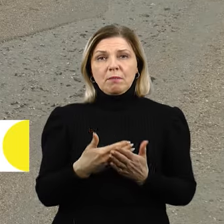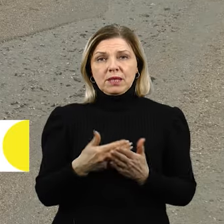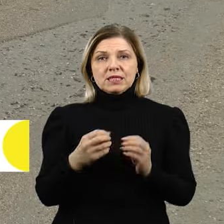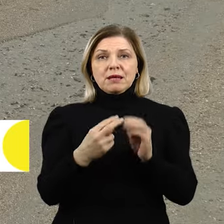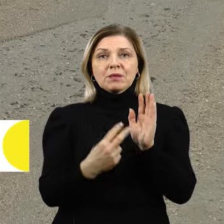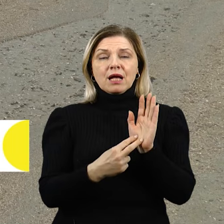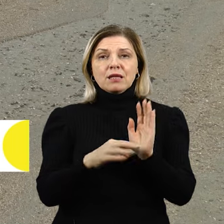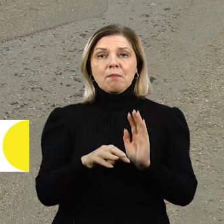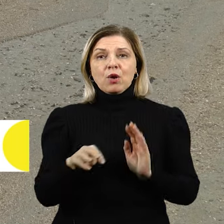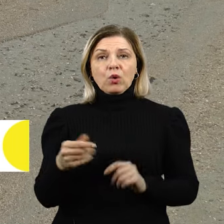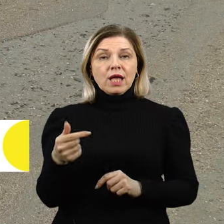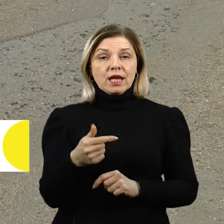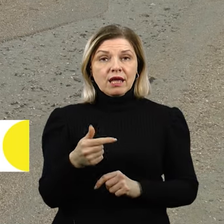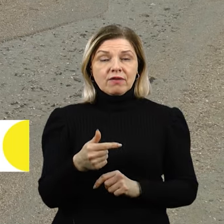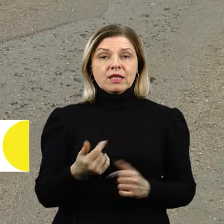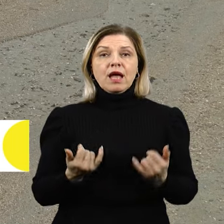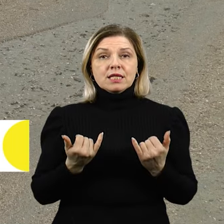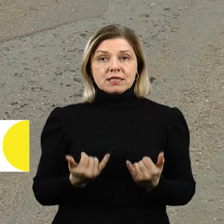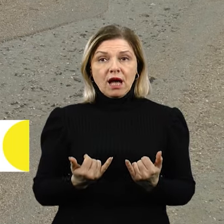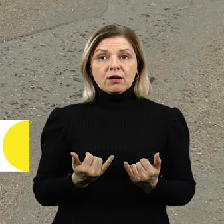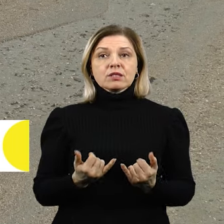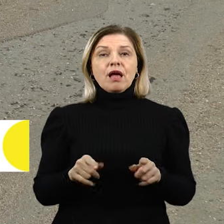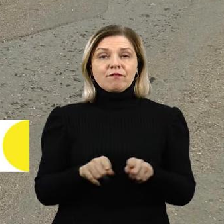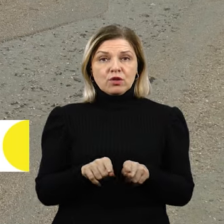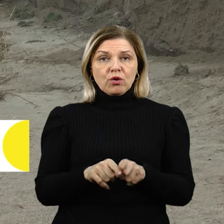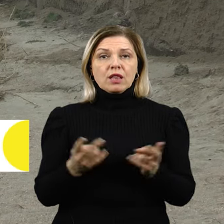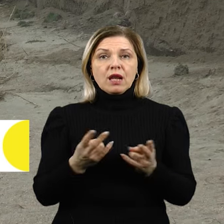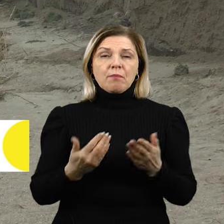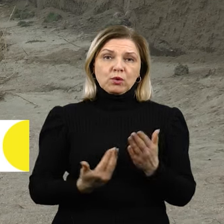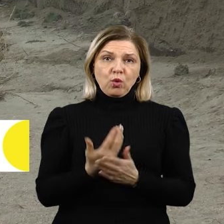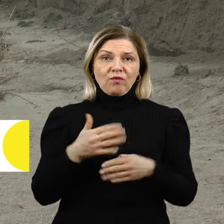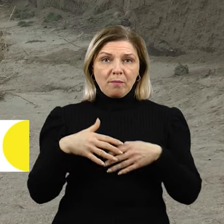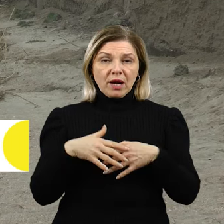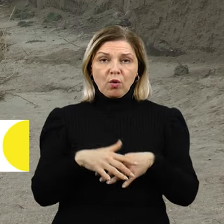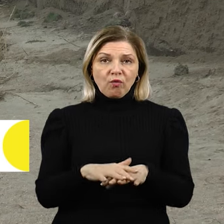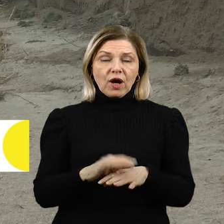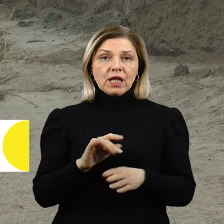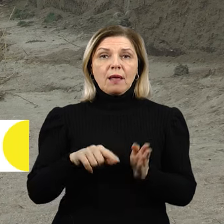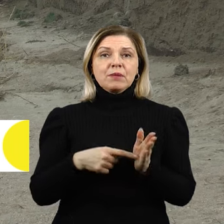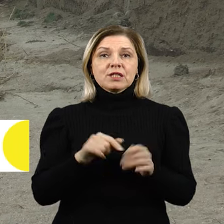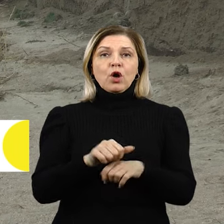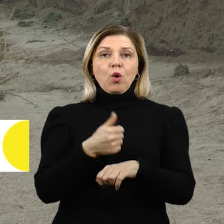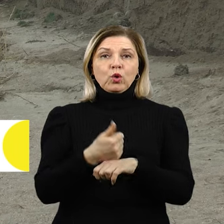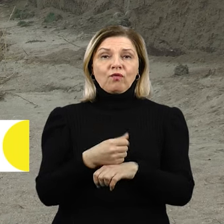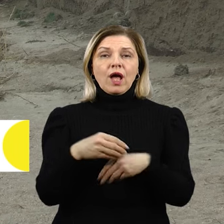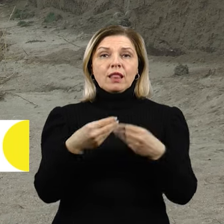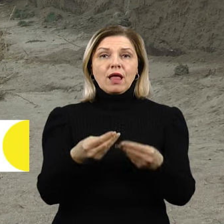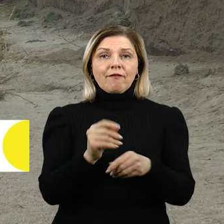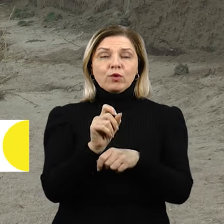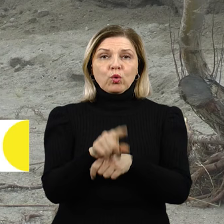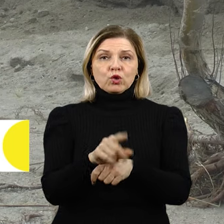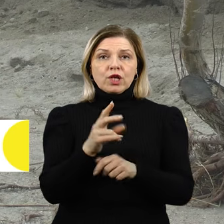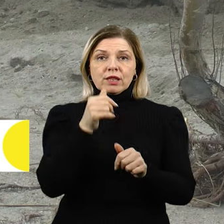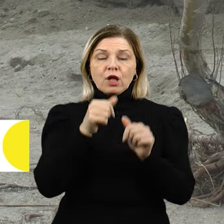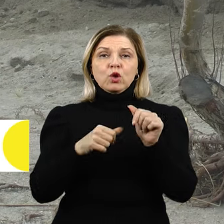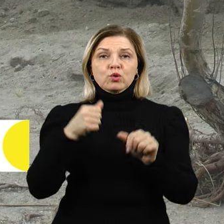мільйонів гривень. Зараз все рівно це все треба перерахувати. І міський голова дав доручення на наступний